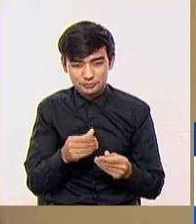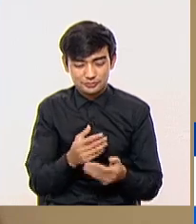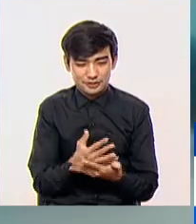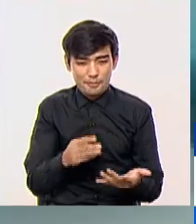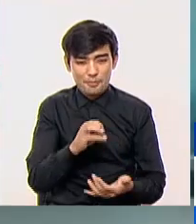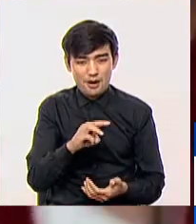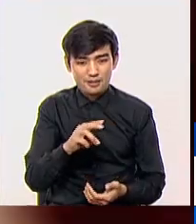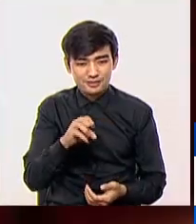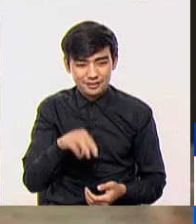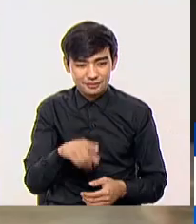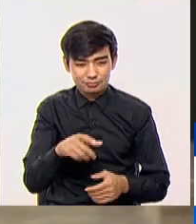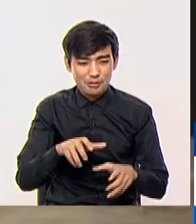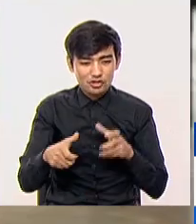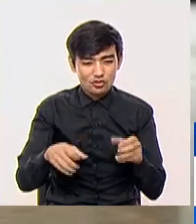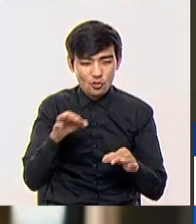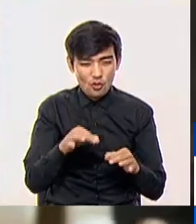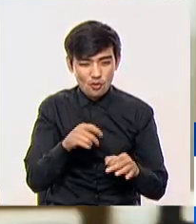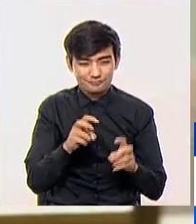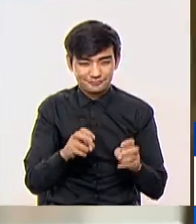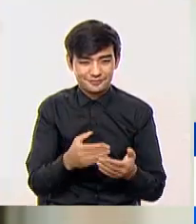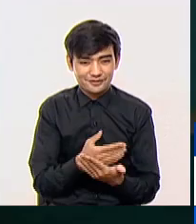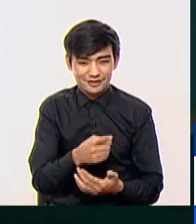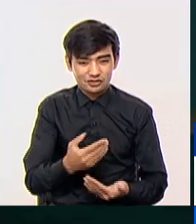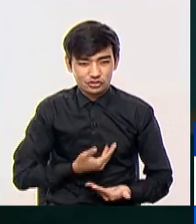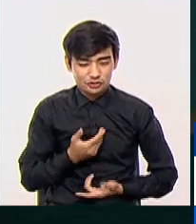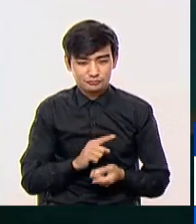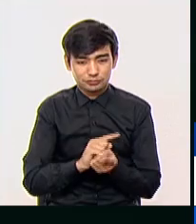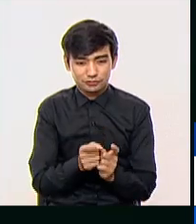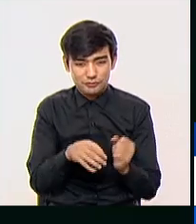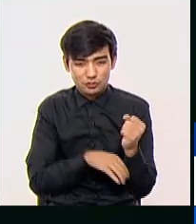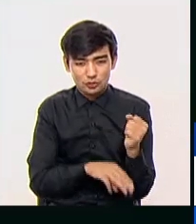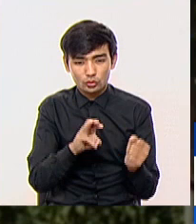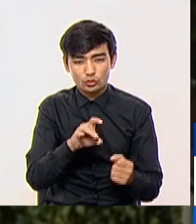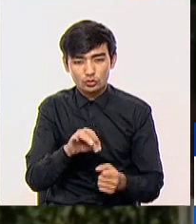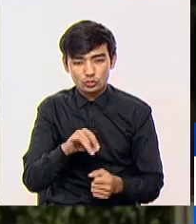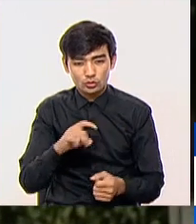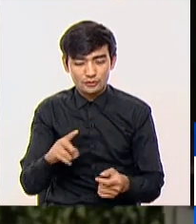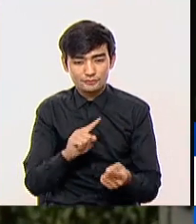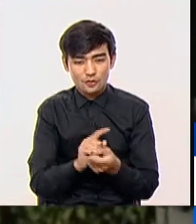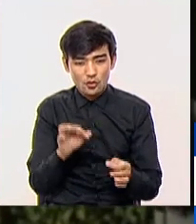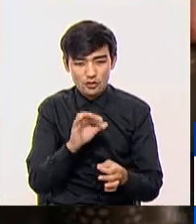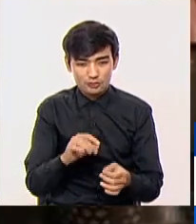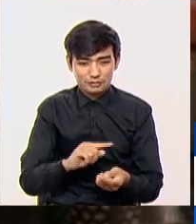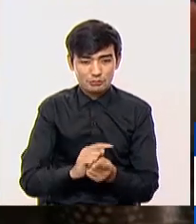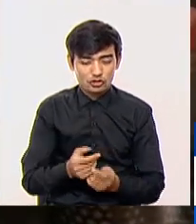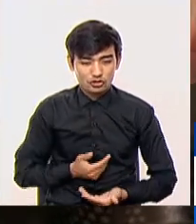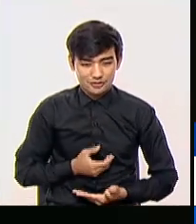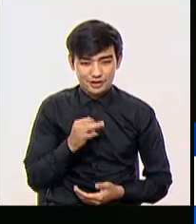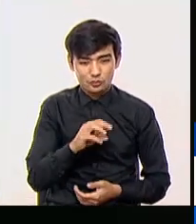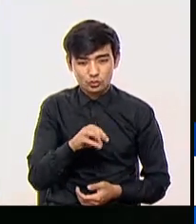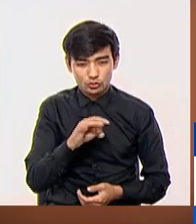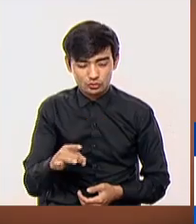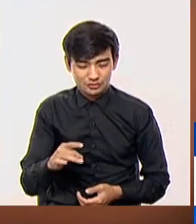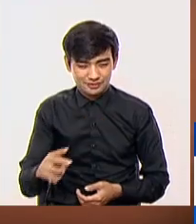Максата, обаятельного массажиста. Его жизнь кардинально меняется после встречи с Турсыном, основателем школы харизмы. Турсын становится для